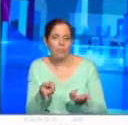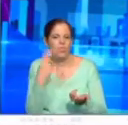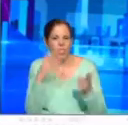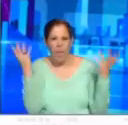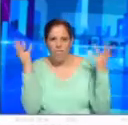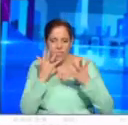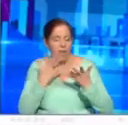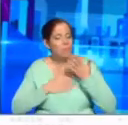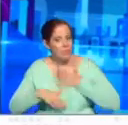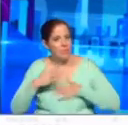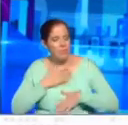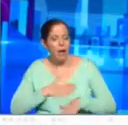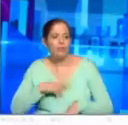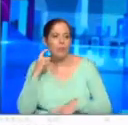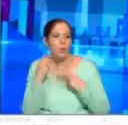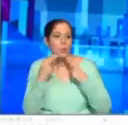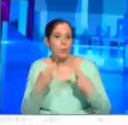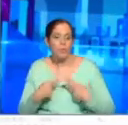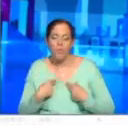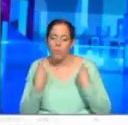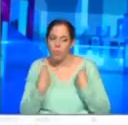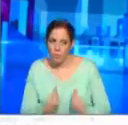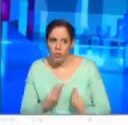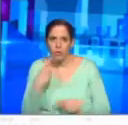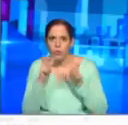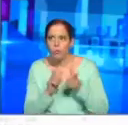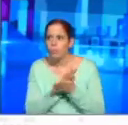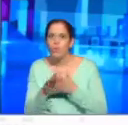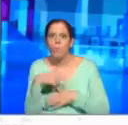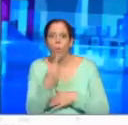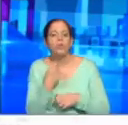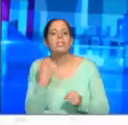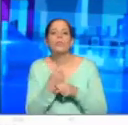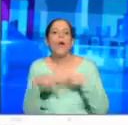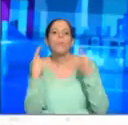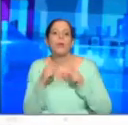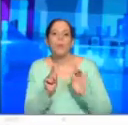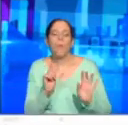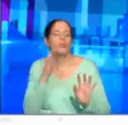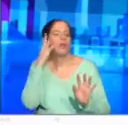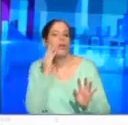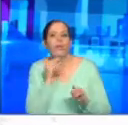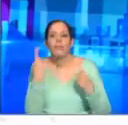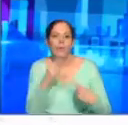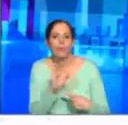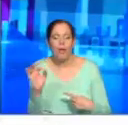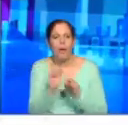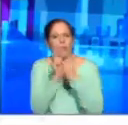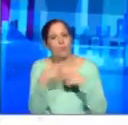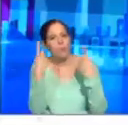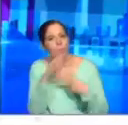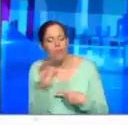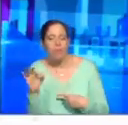הפתעה מאוד נעימה, שמענו תגובות מאוד טובות. היו שם אנשים שפשוט אמרו שעשינו להם את היום, וממש הפכנו את היום שלהם ליום